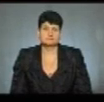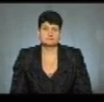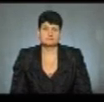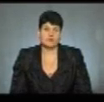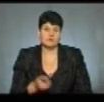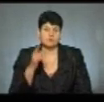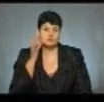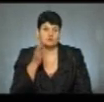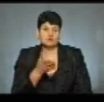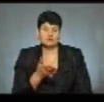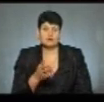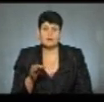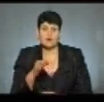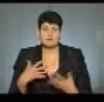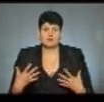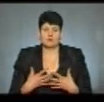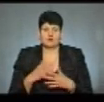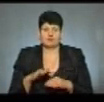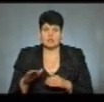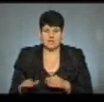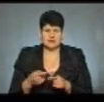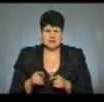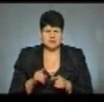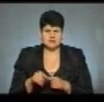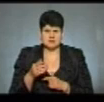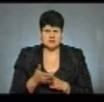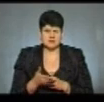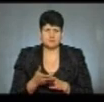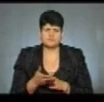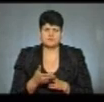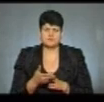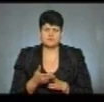От ми почули про пневмонію у дітей. Скажіть, це як, власне,